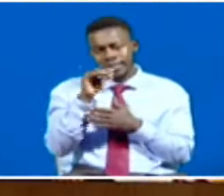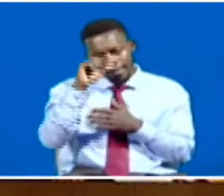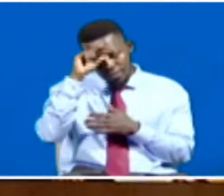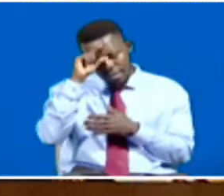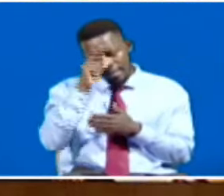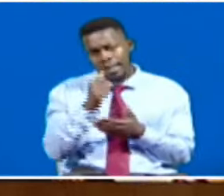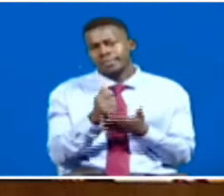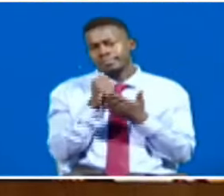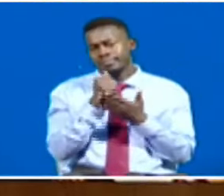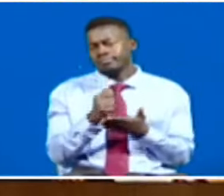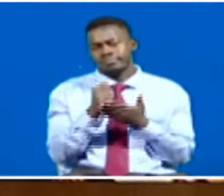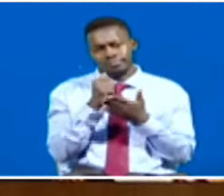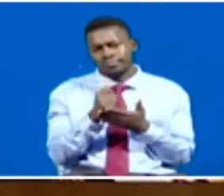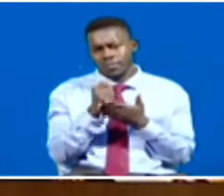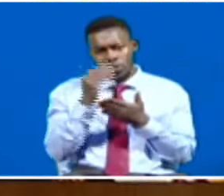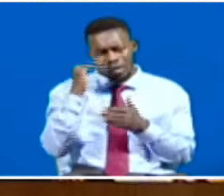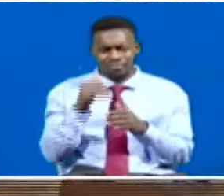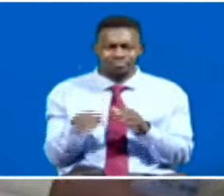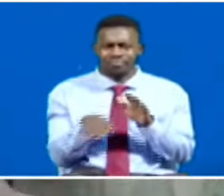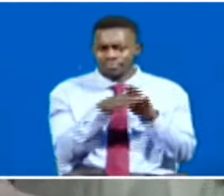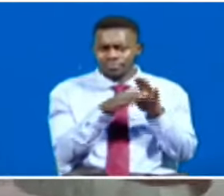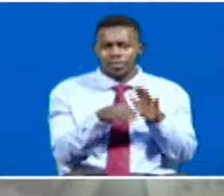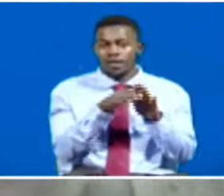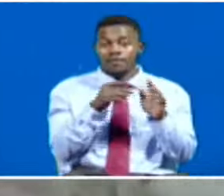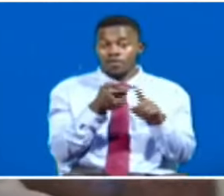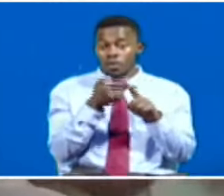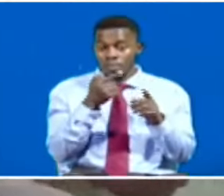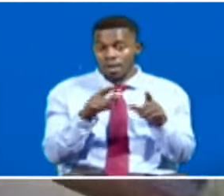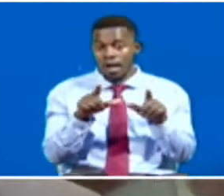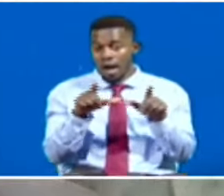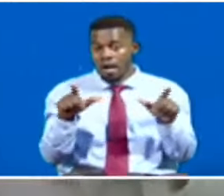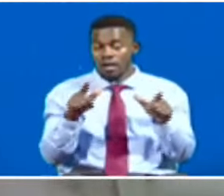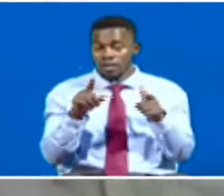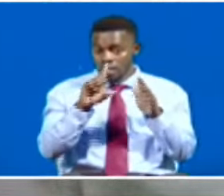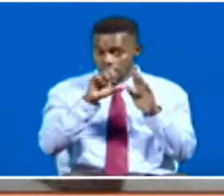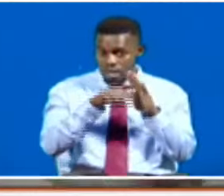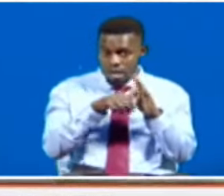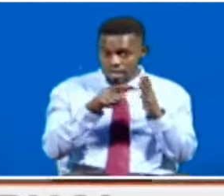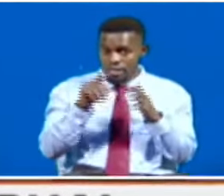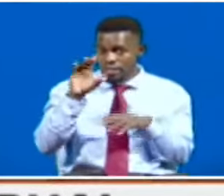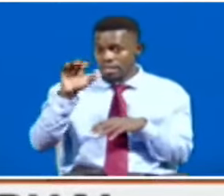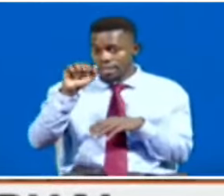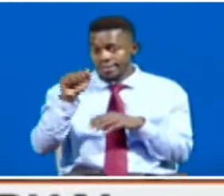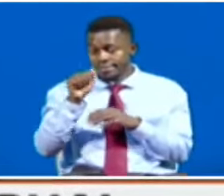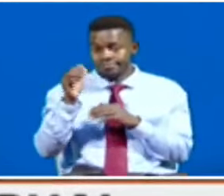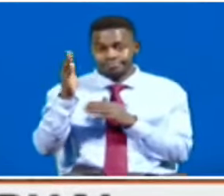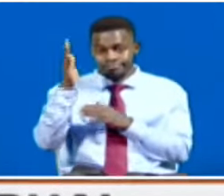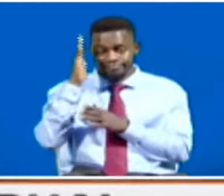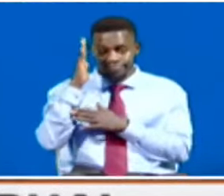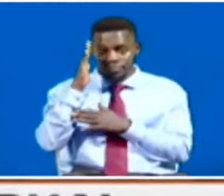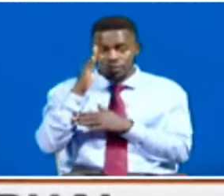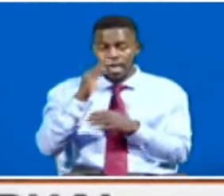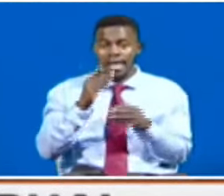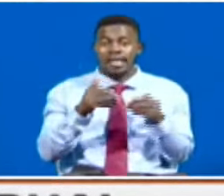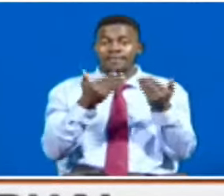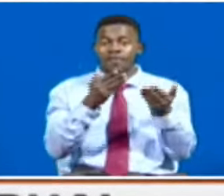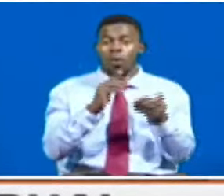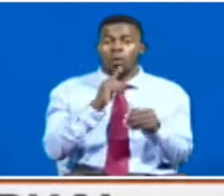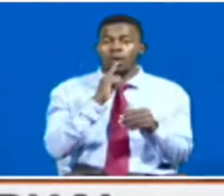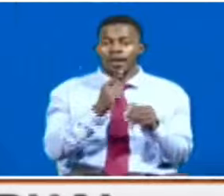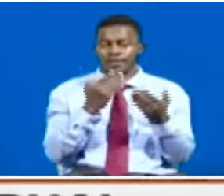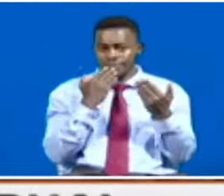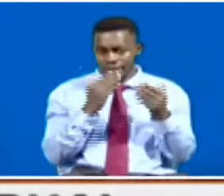katika ardhi yao baada ya waziri Kithure Kindiki kutoa agizo la kuwapa makazi mapya. Maskoto hao wanasema